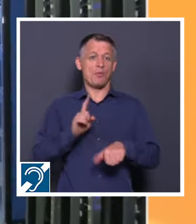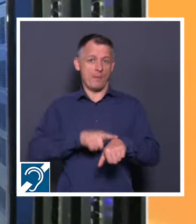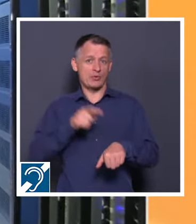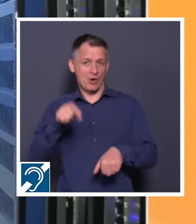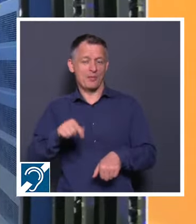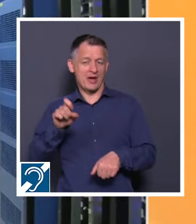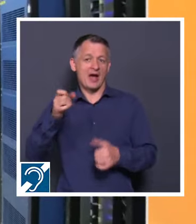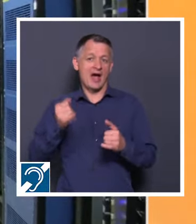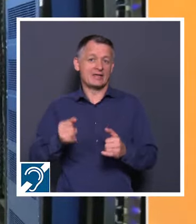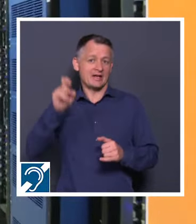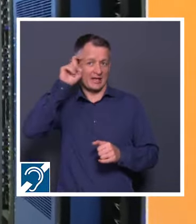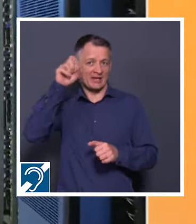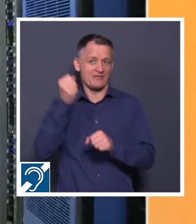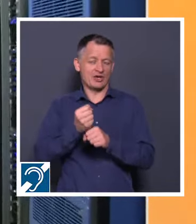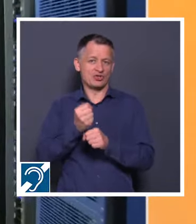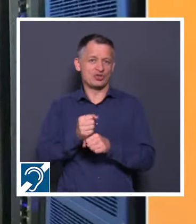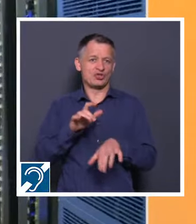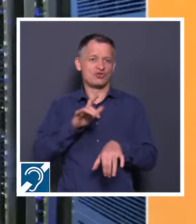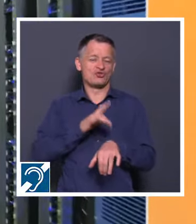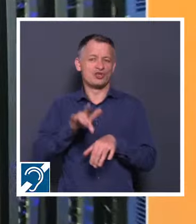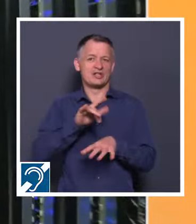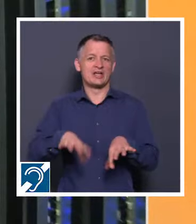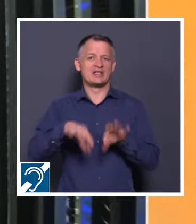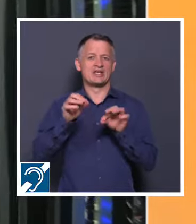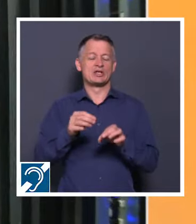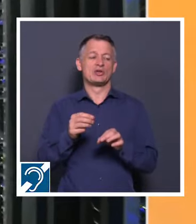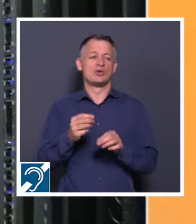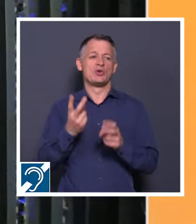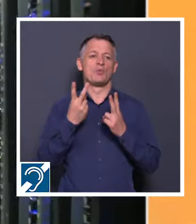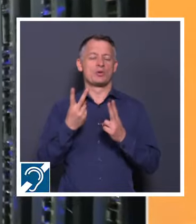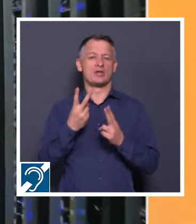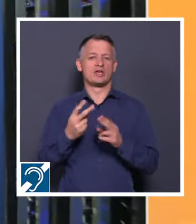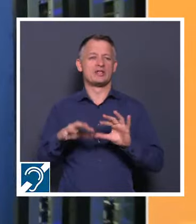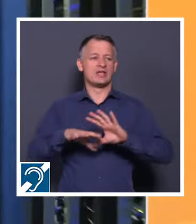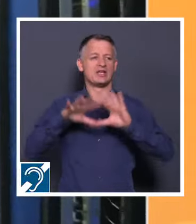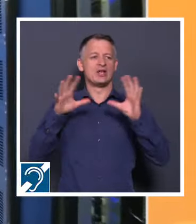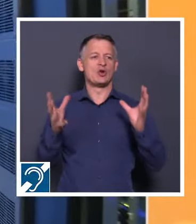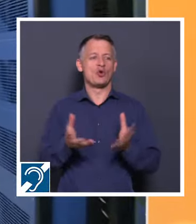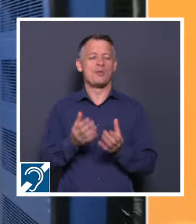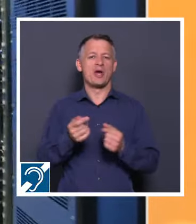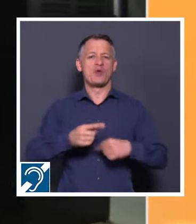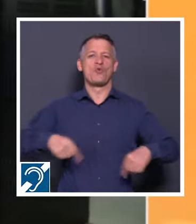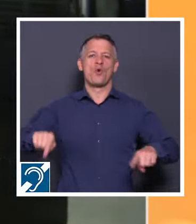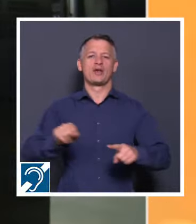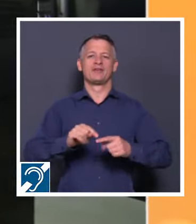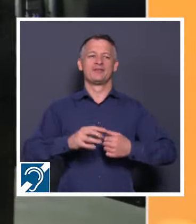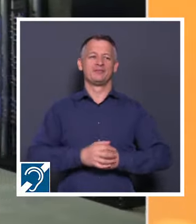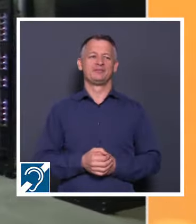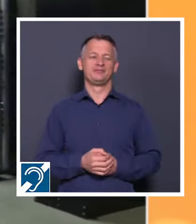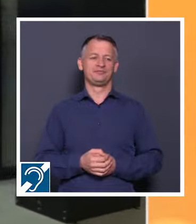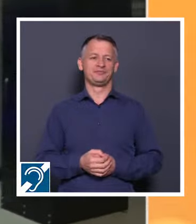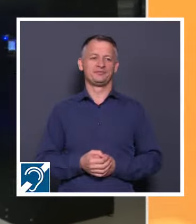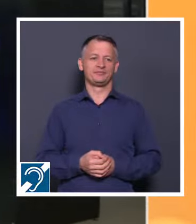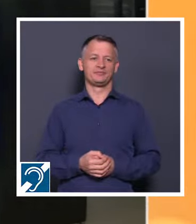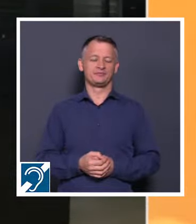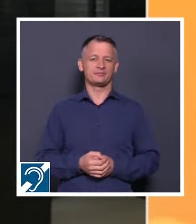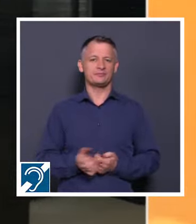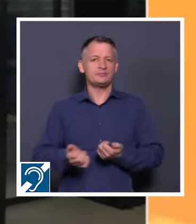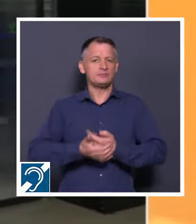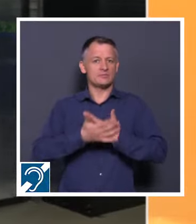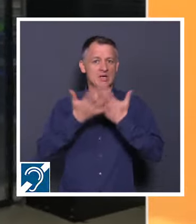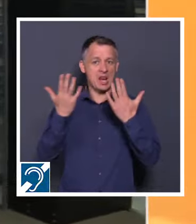artificială, încearcă să-și găsească un soi de relevanță în lumea noastră. E clar că